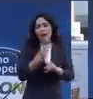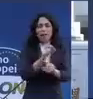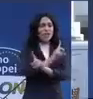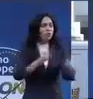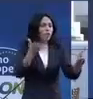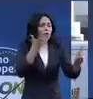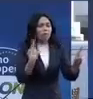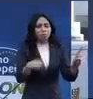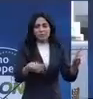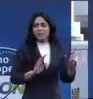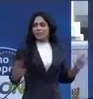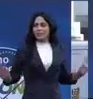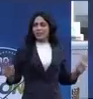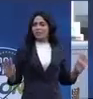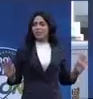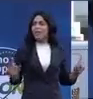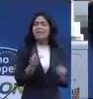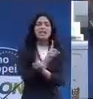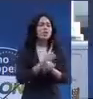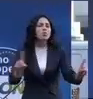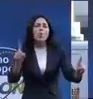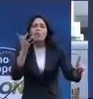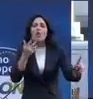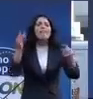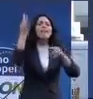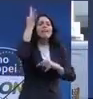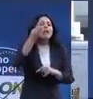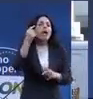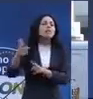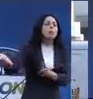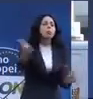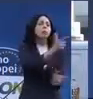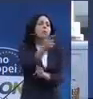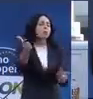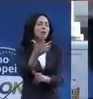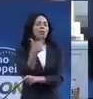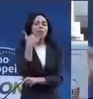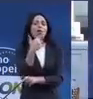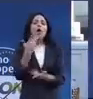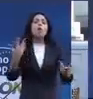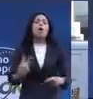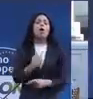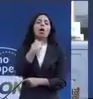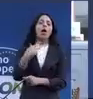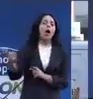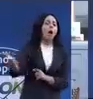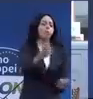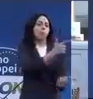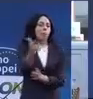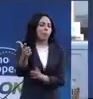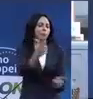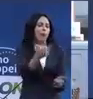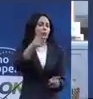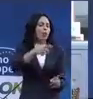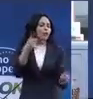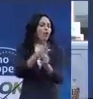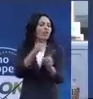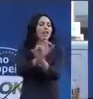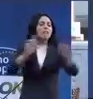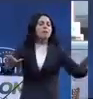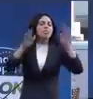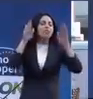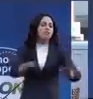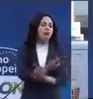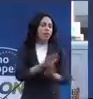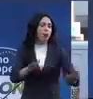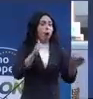n'era uno nessuno dei ragazzi inglesi lo voleva fare Ma l'hanno fatto perché si difendeva la libertà e non